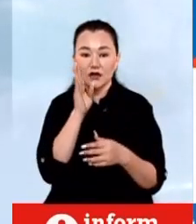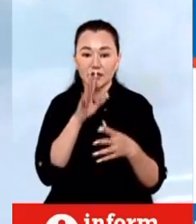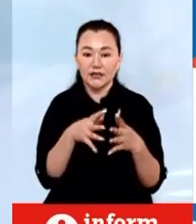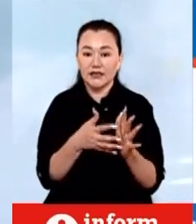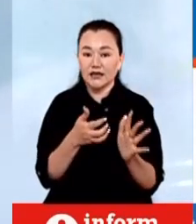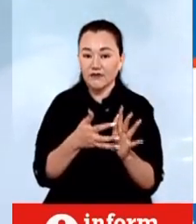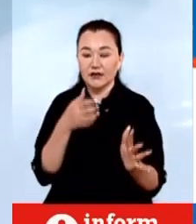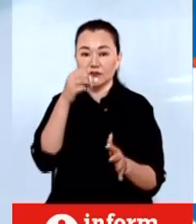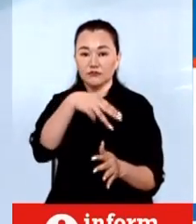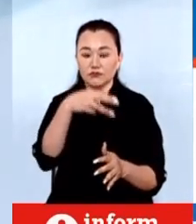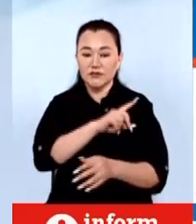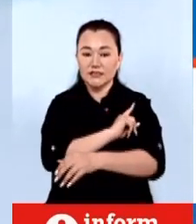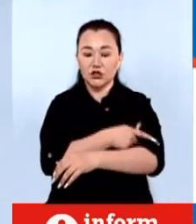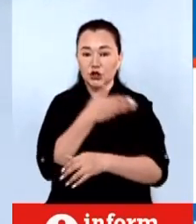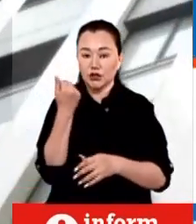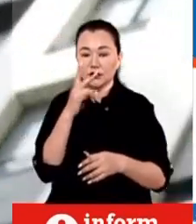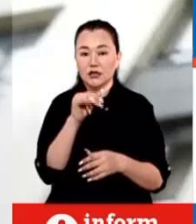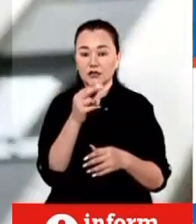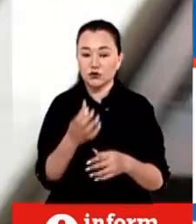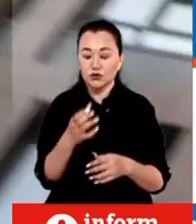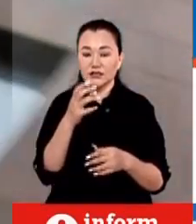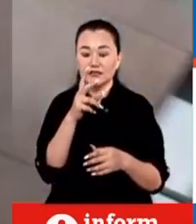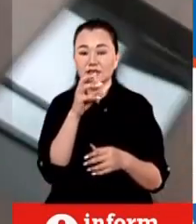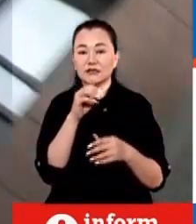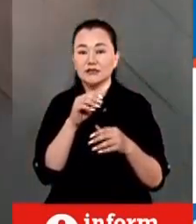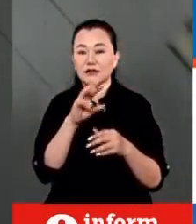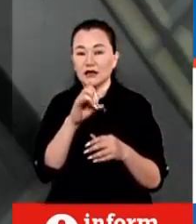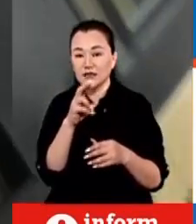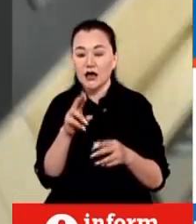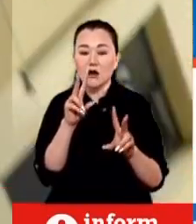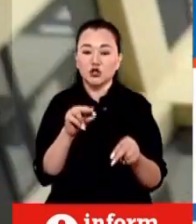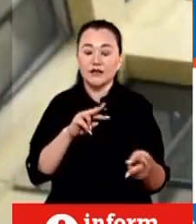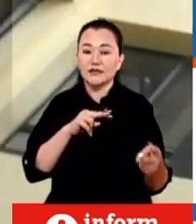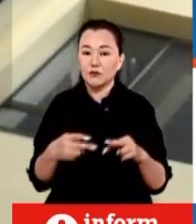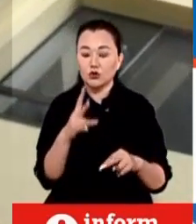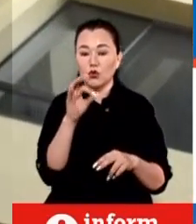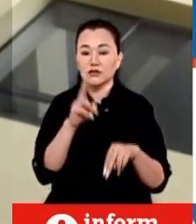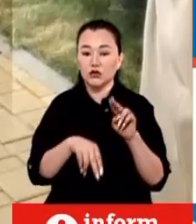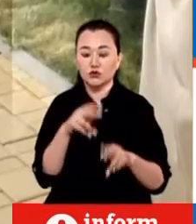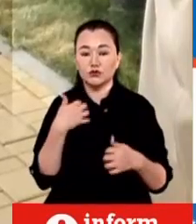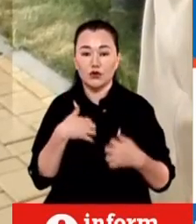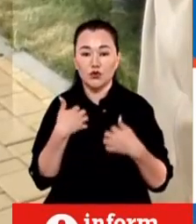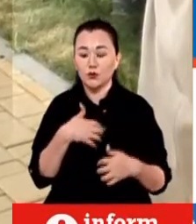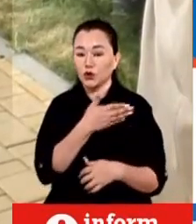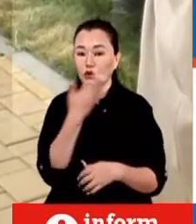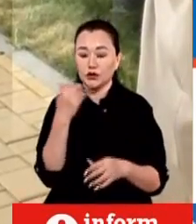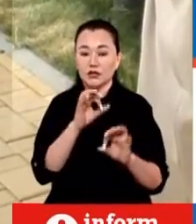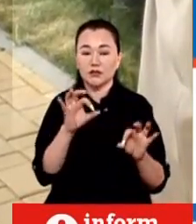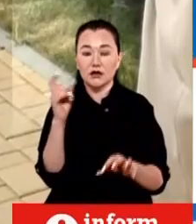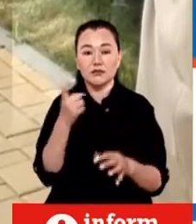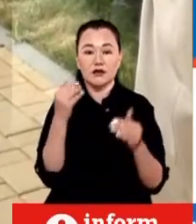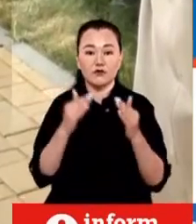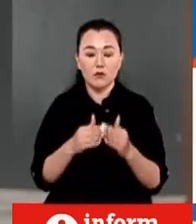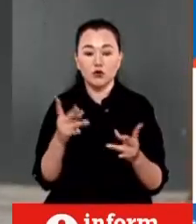В кранах нет напора. Насосную станцию в подвале дома обещают заменить. Но застройщик не торопится, говорят домочадцы. Поэтому